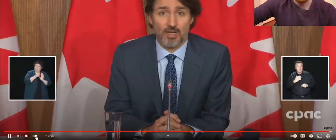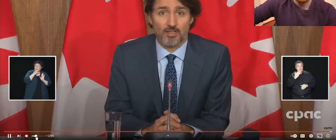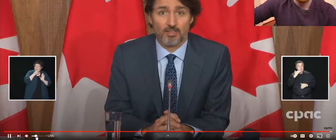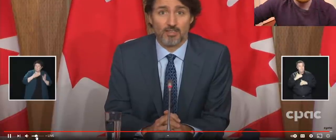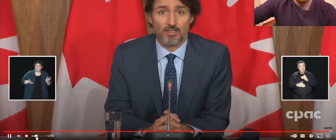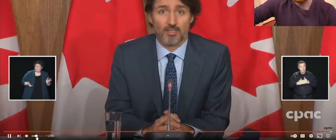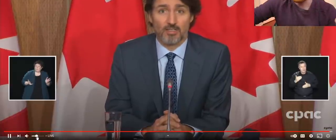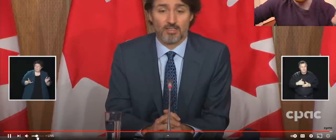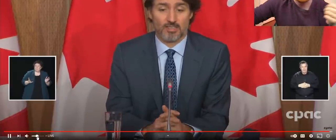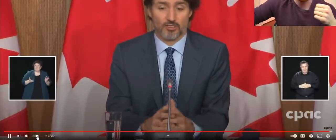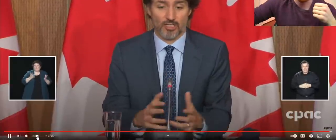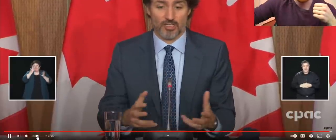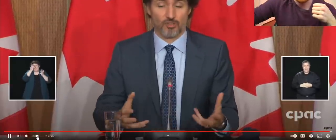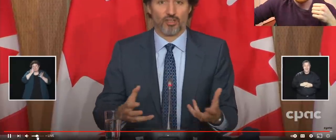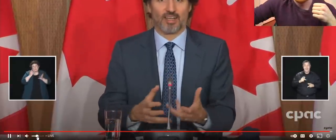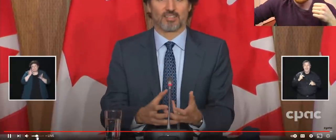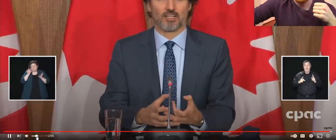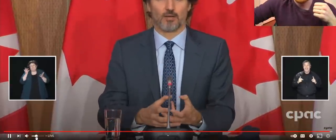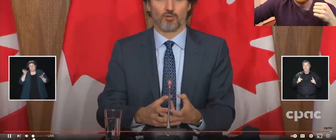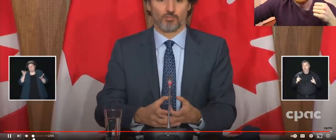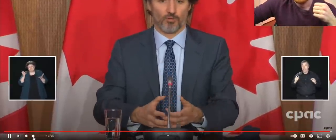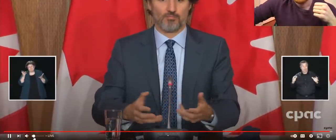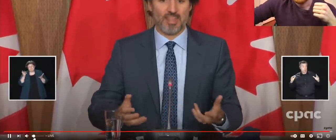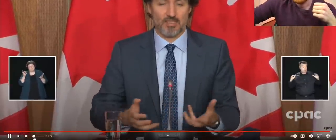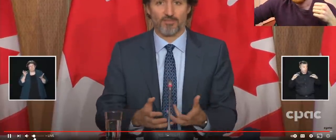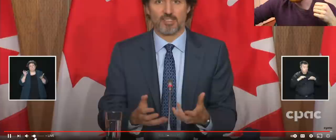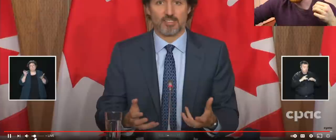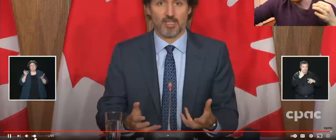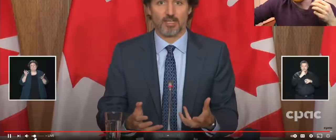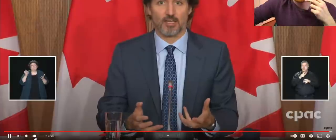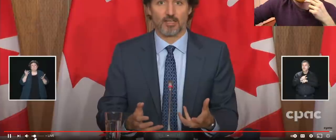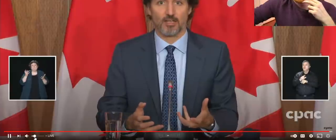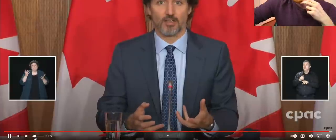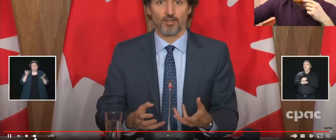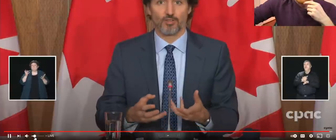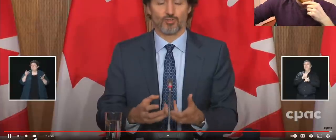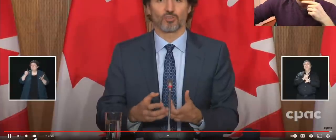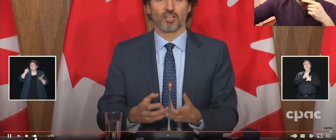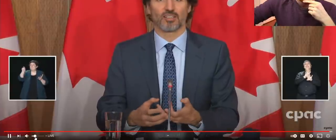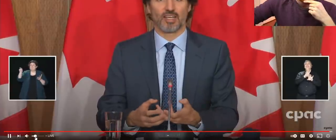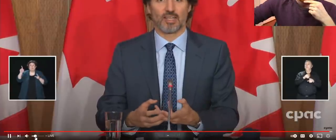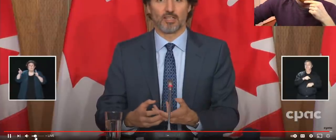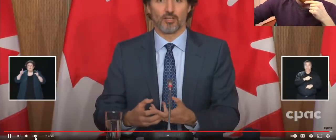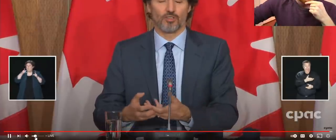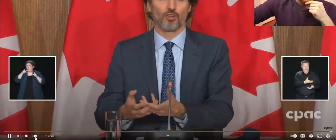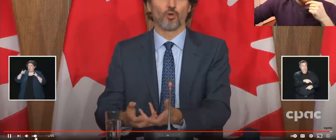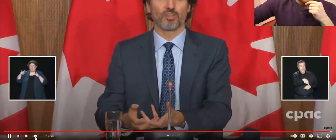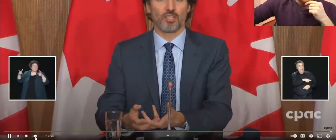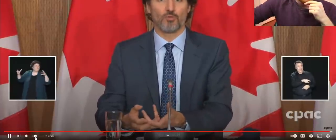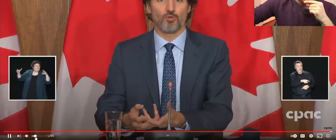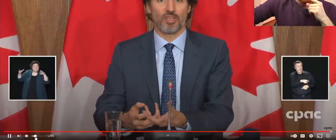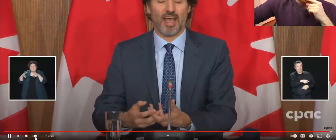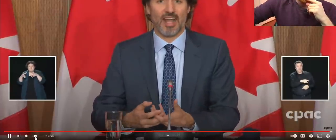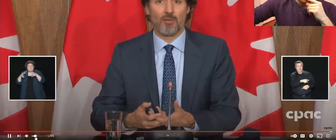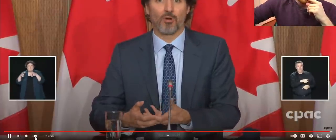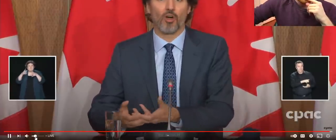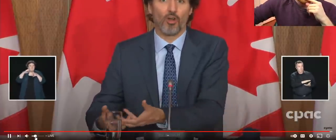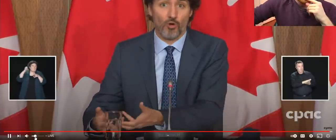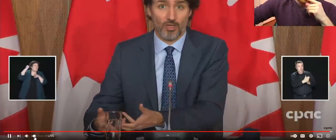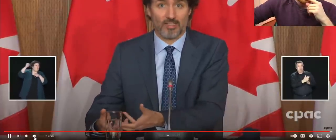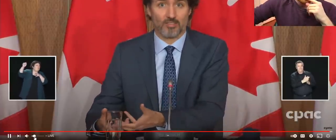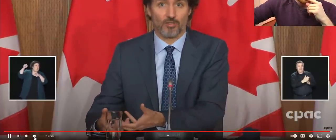broken grade 9 French level translation. Sont en train de contribuer à